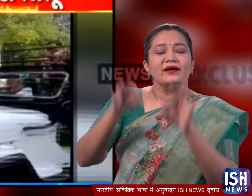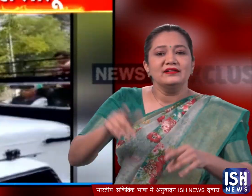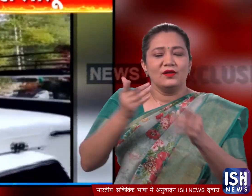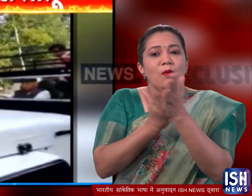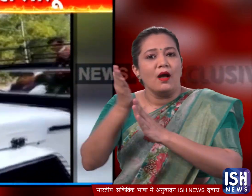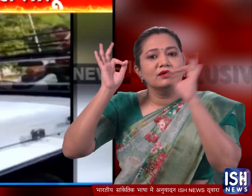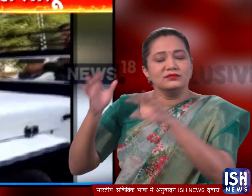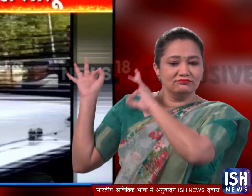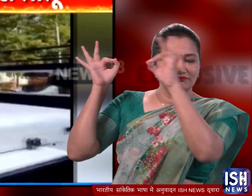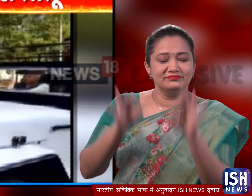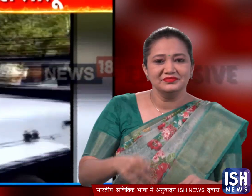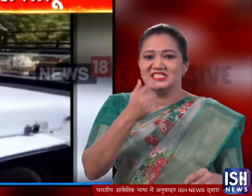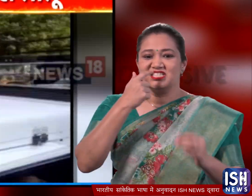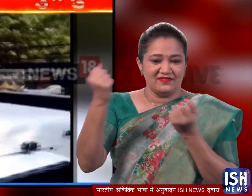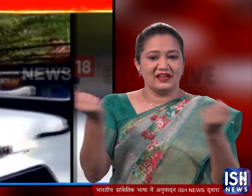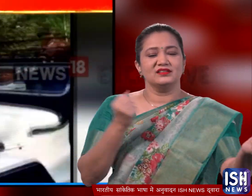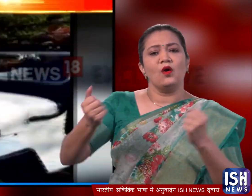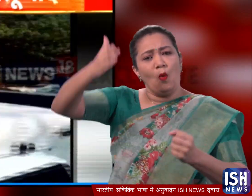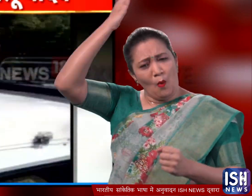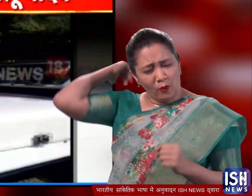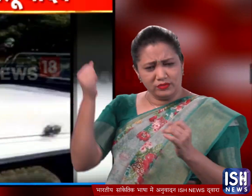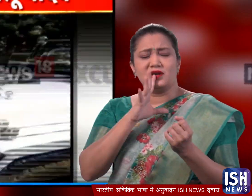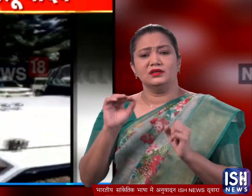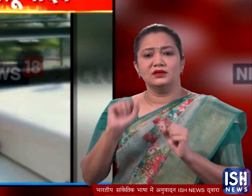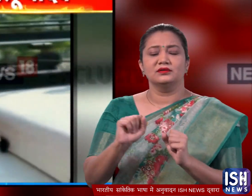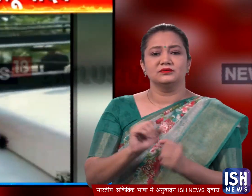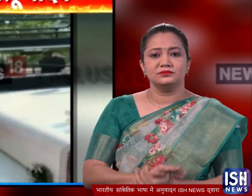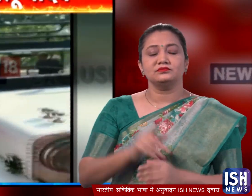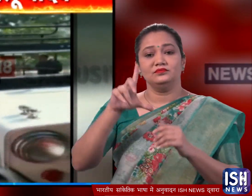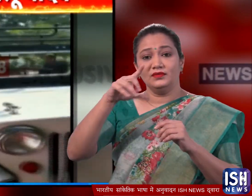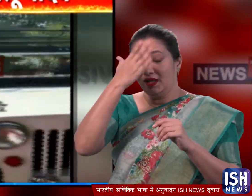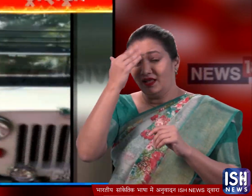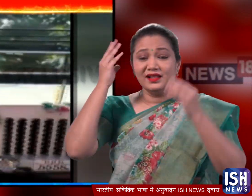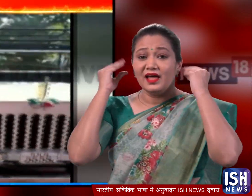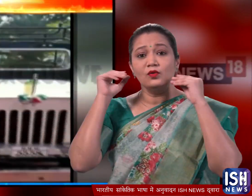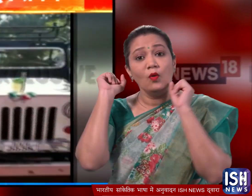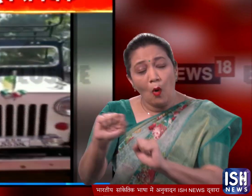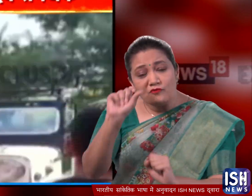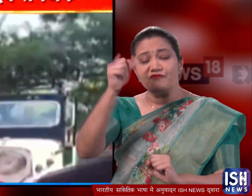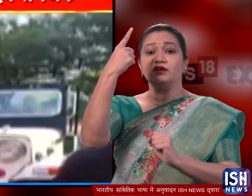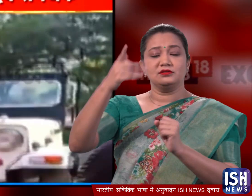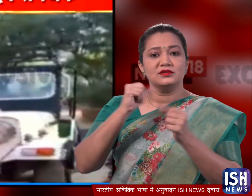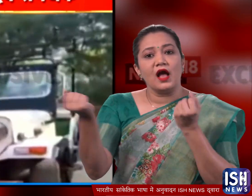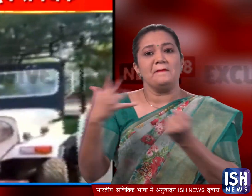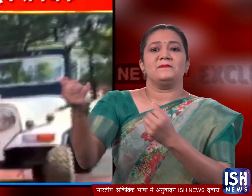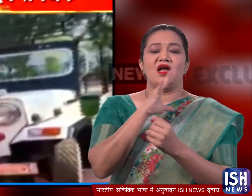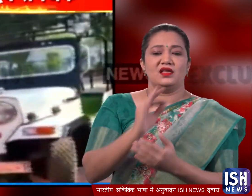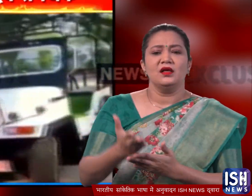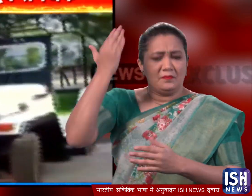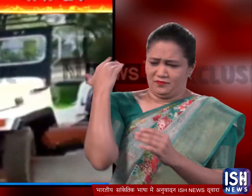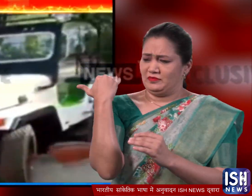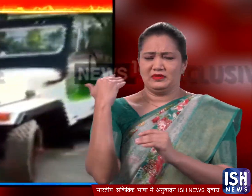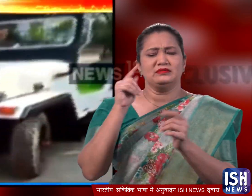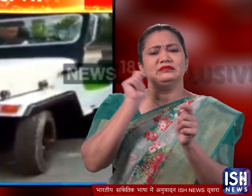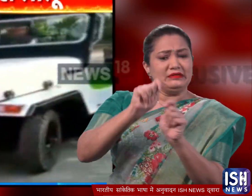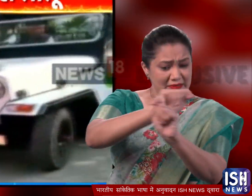आया। बताया गया कि सफेद रंग की ये गाड़ी पुरानी तो है ही, साथ ही ये लालू प्रसाद की पहली गाड़ी भी है, जिसे कुछ दिनों पहले ही ठीक करवाया